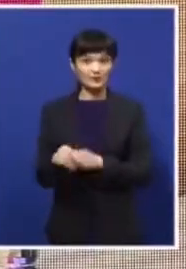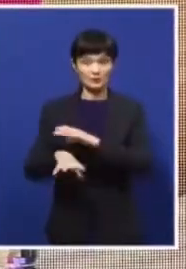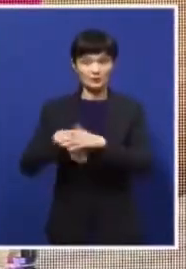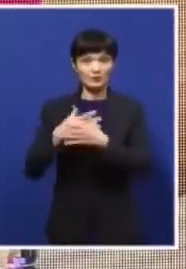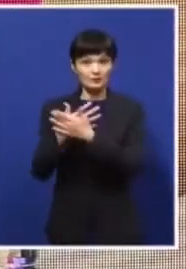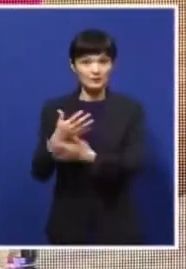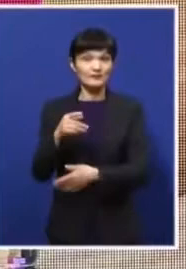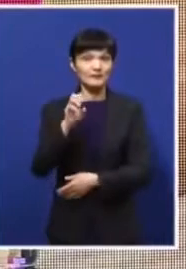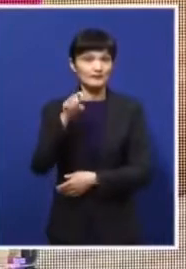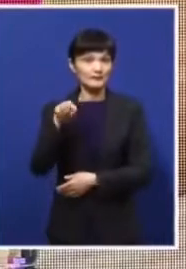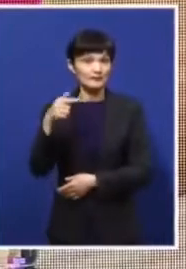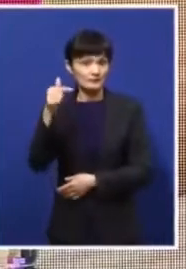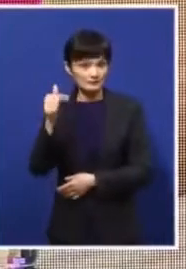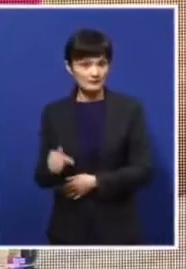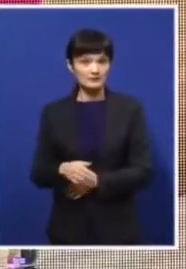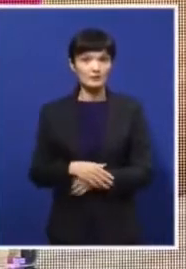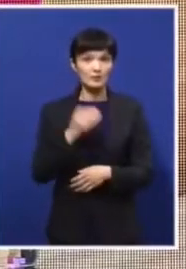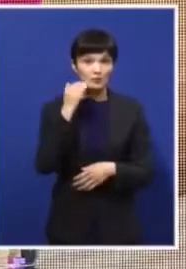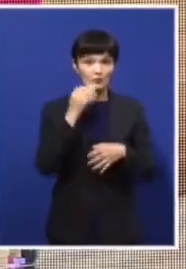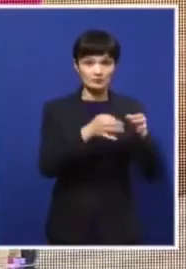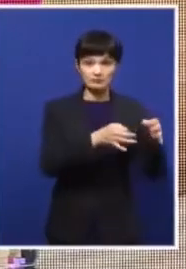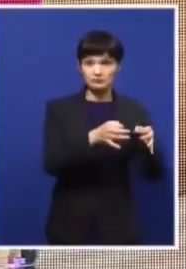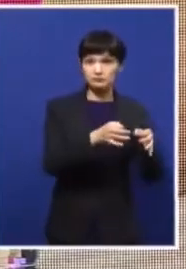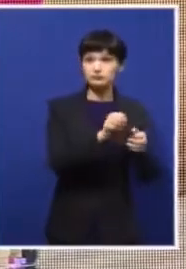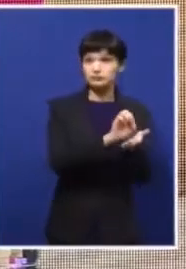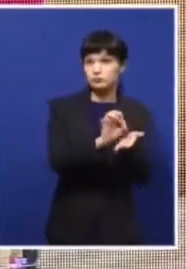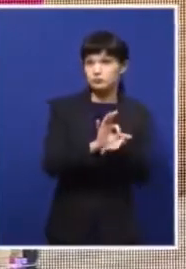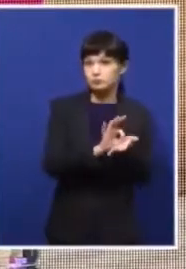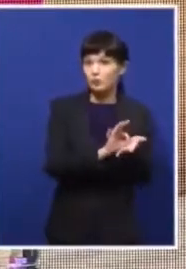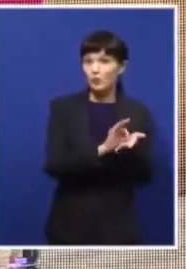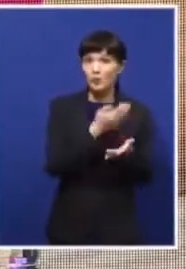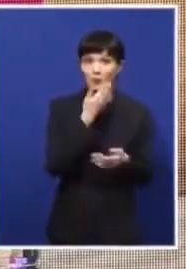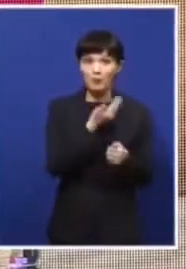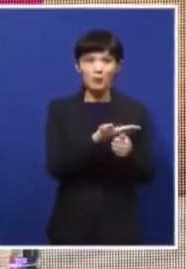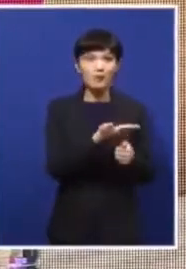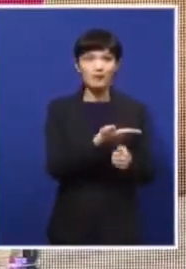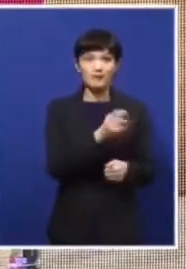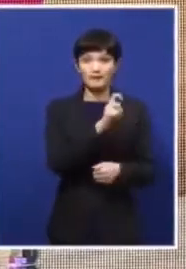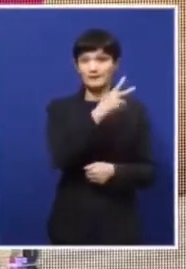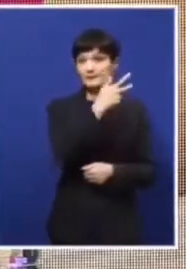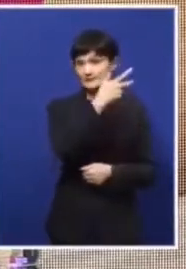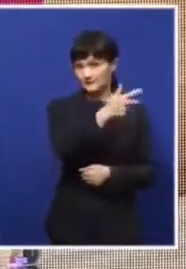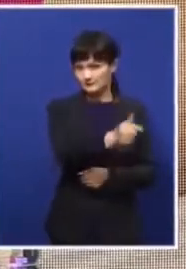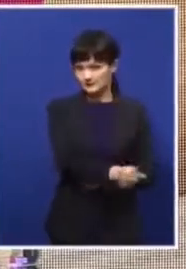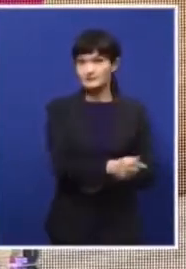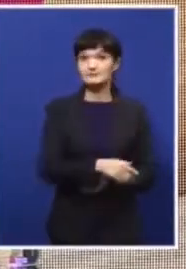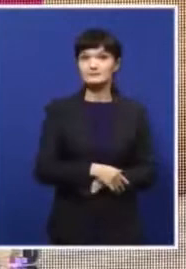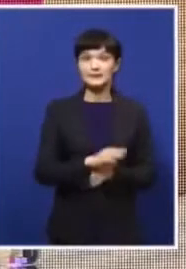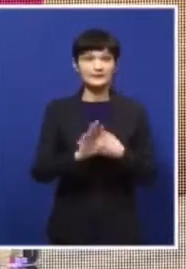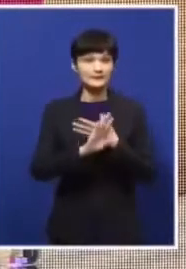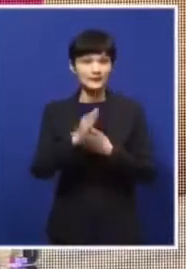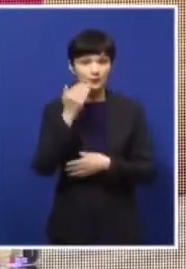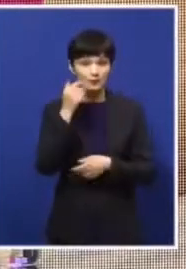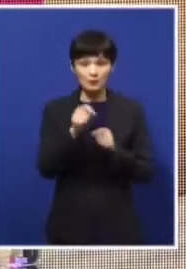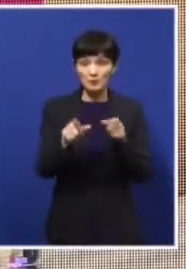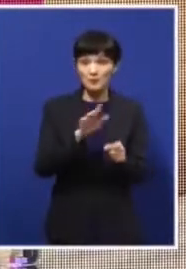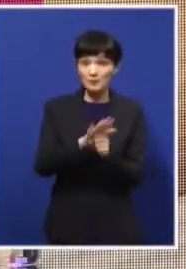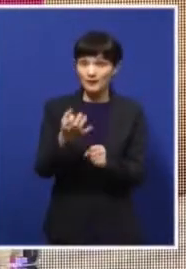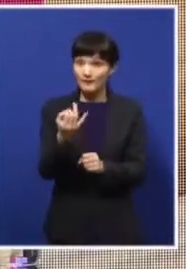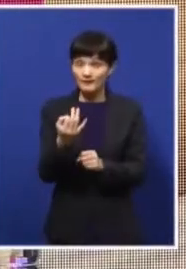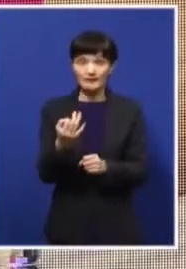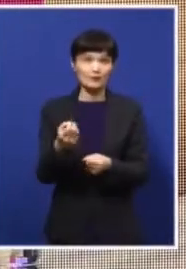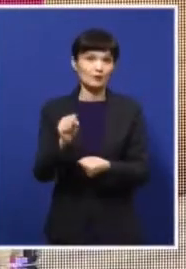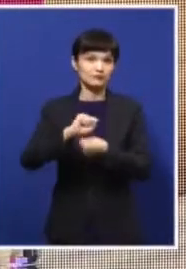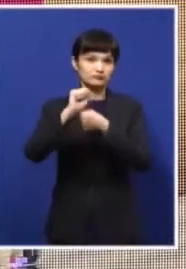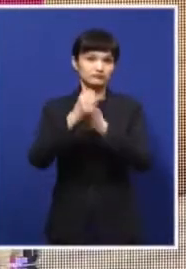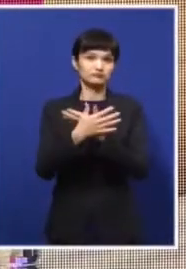0.6亿，店家的消费优惠是17亿，还有其他可能满额它有一定的奖项相关有5亿，